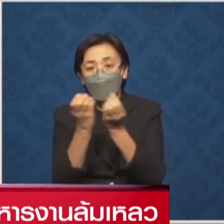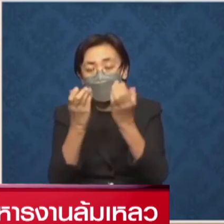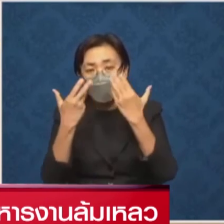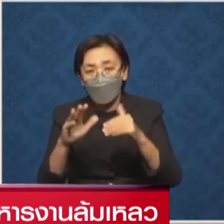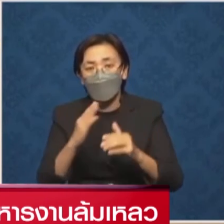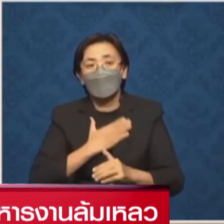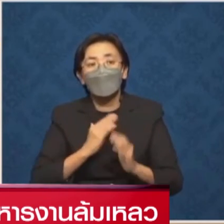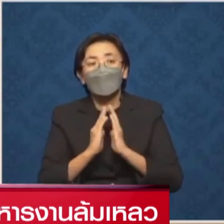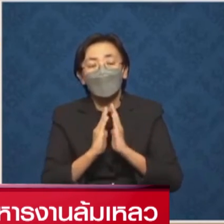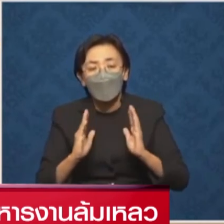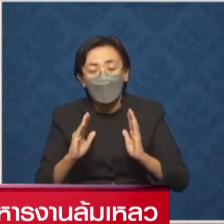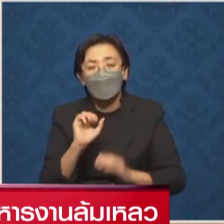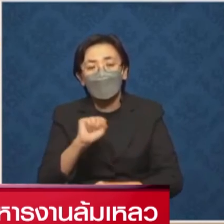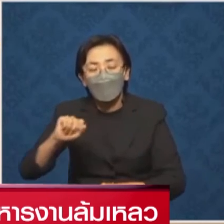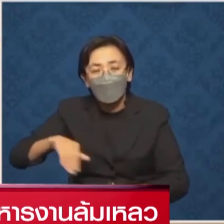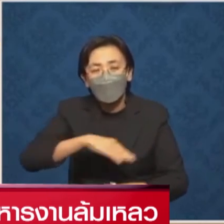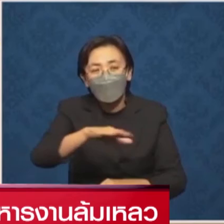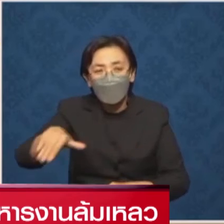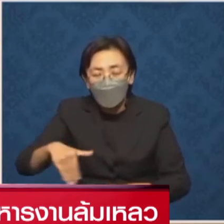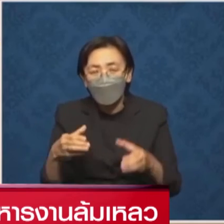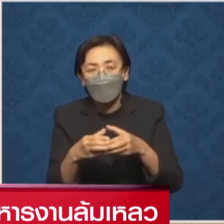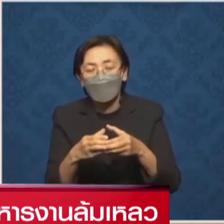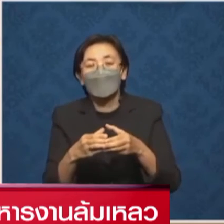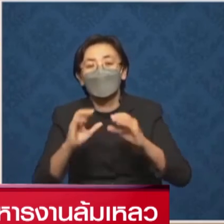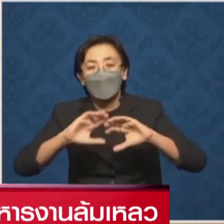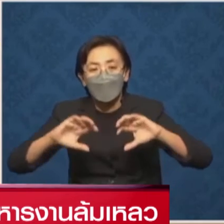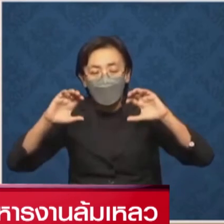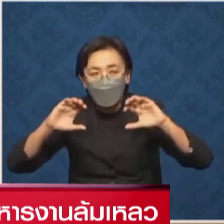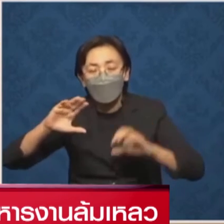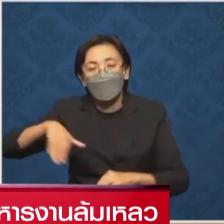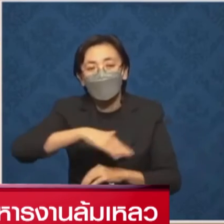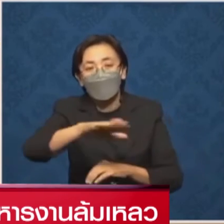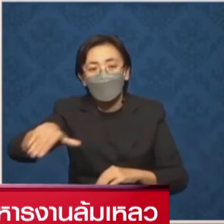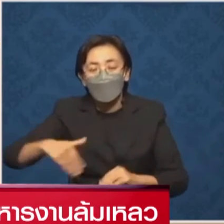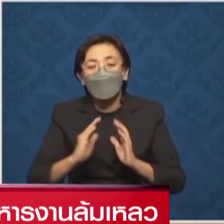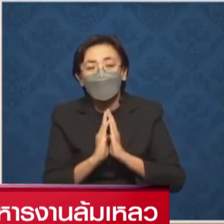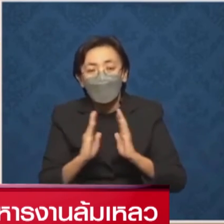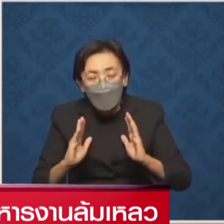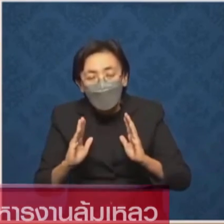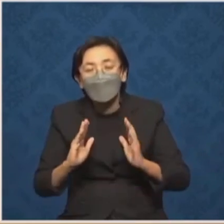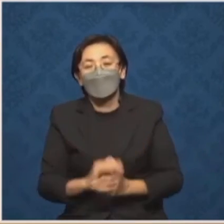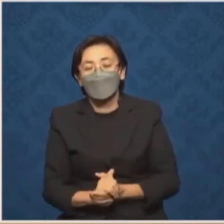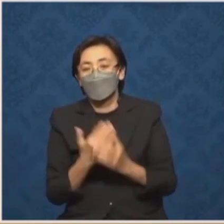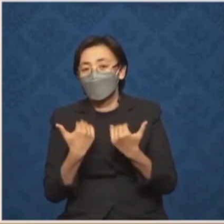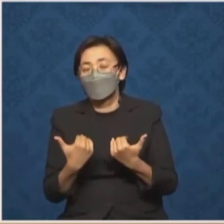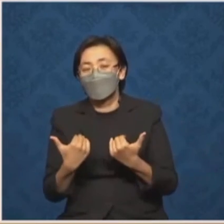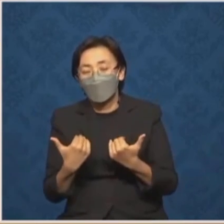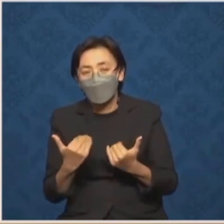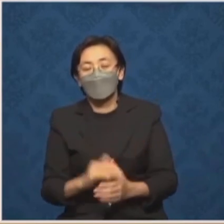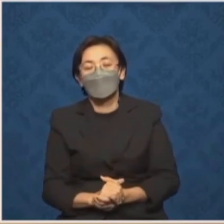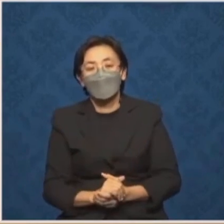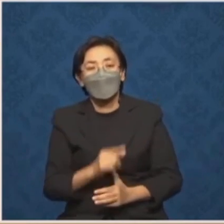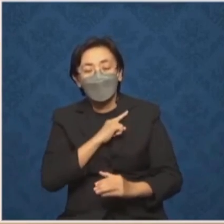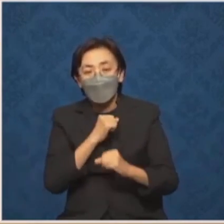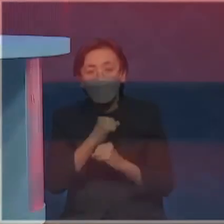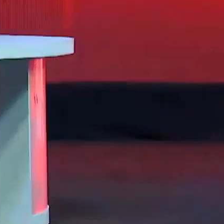1:35 นาทีรวมเวลาการอภิปรายตลอด2วันใช้เวลาไปทั้งสิ้น31ชั่วโมงนะครับ เมื่อสักครู่นี้แอบไปดู